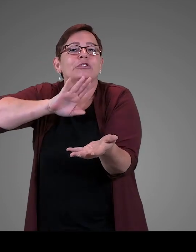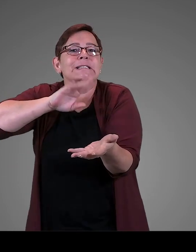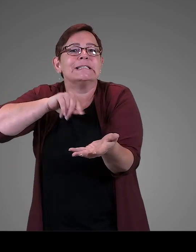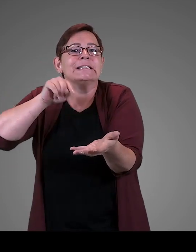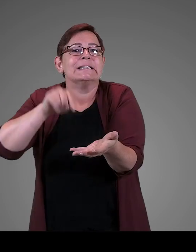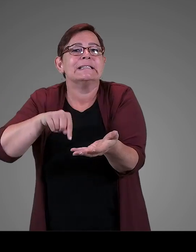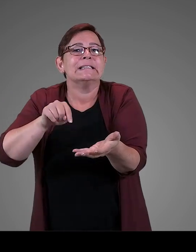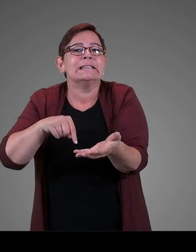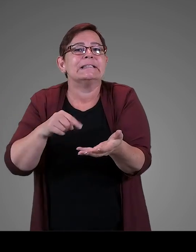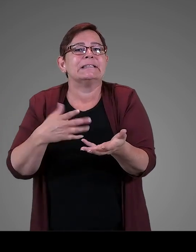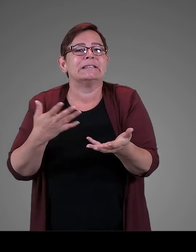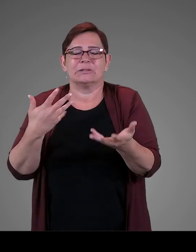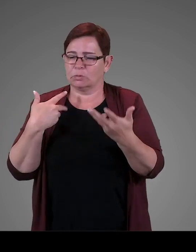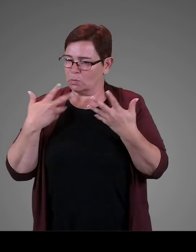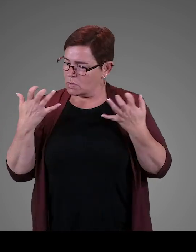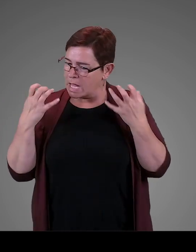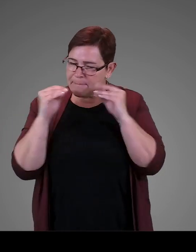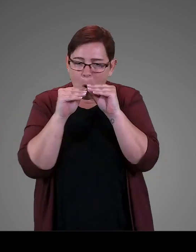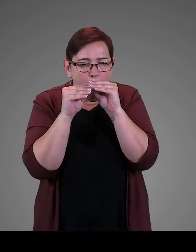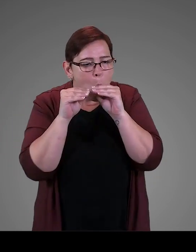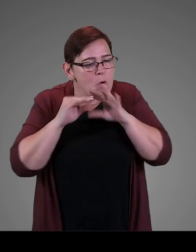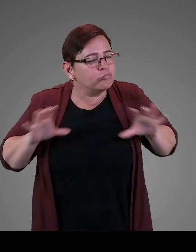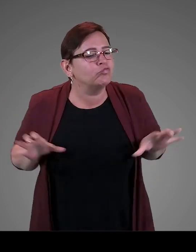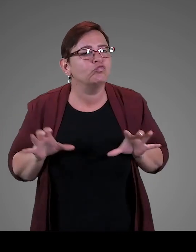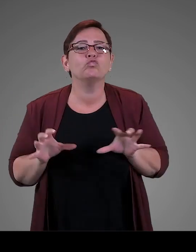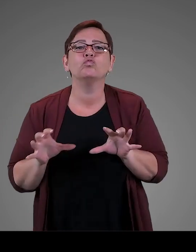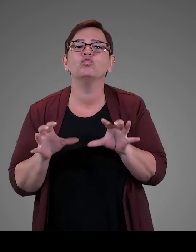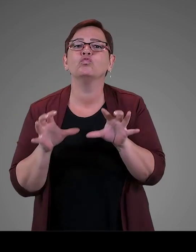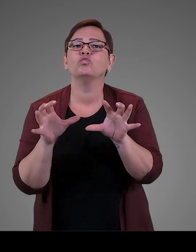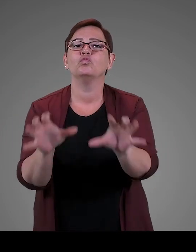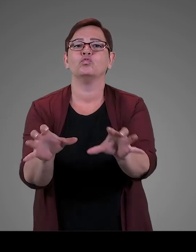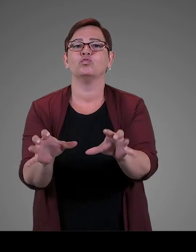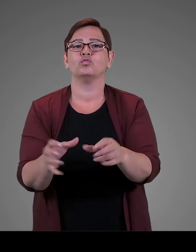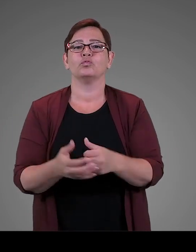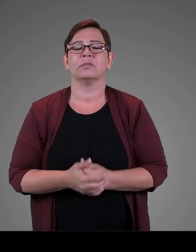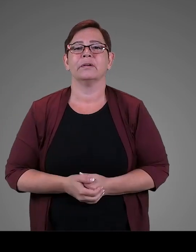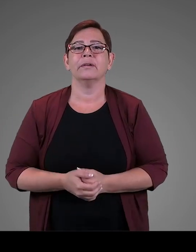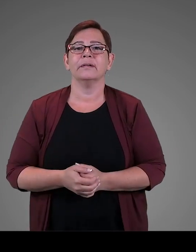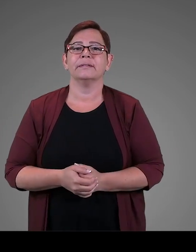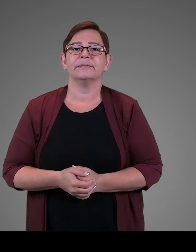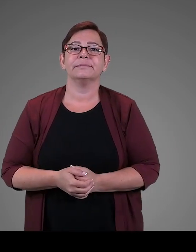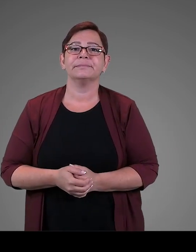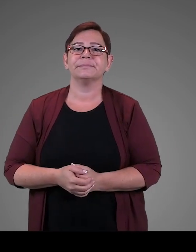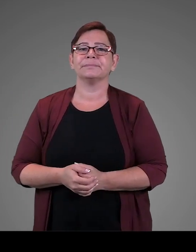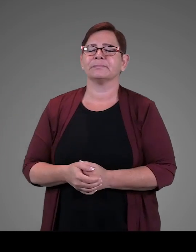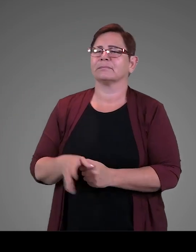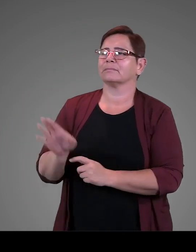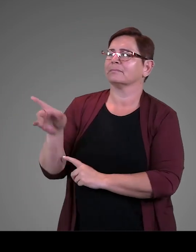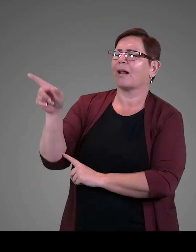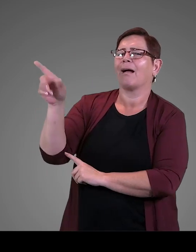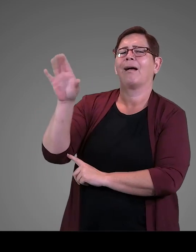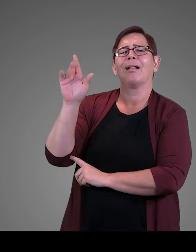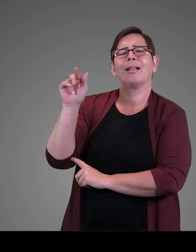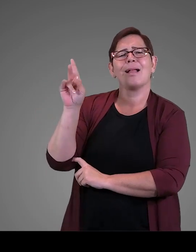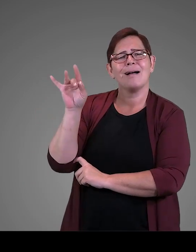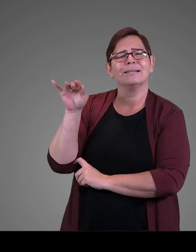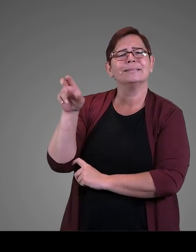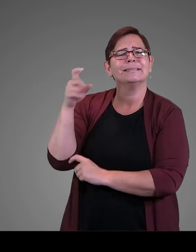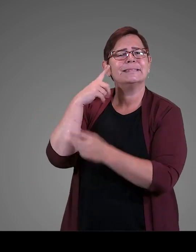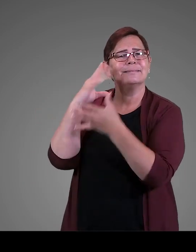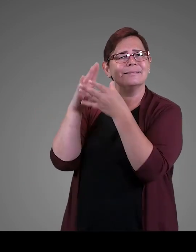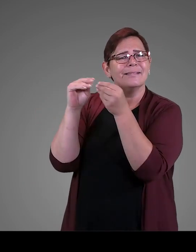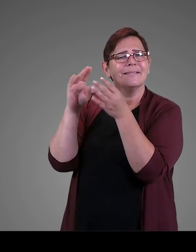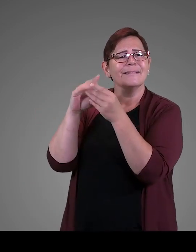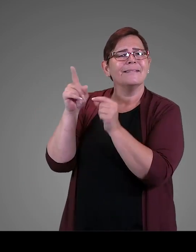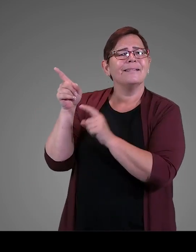qu'on travaille trop, puis on n'arrive pas à le faire, mais on a le potentiel. C'est ça la frustration, c'est ça le chialage qu'on